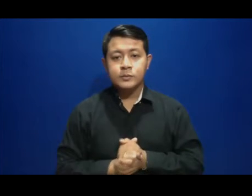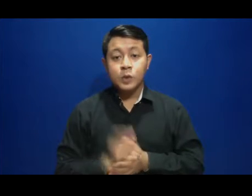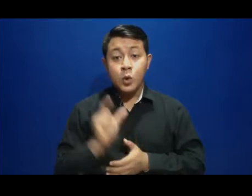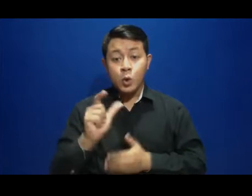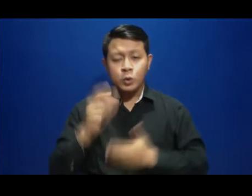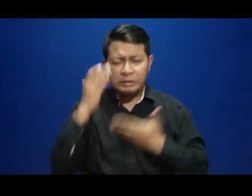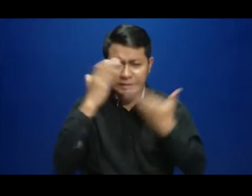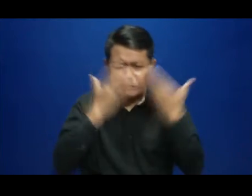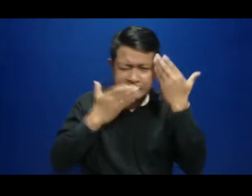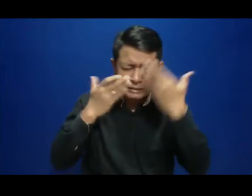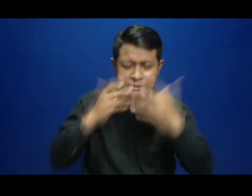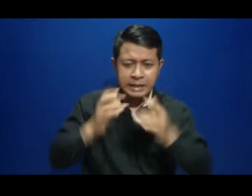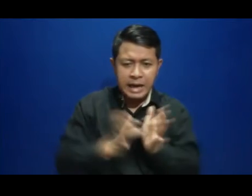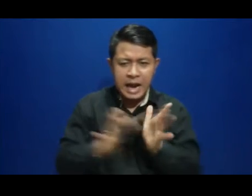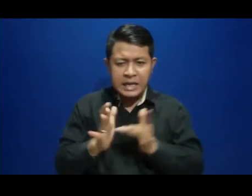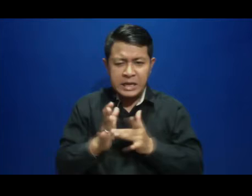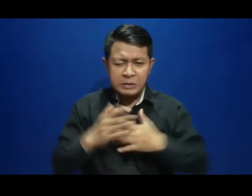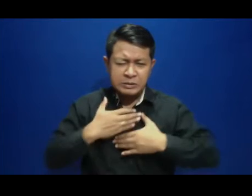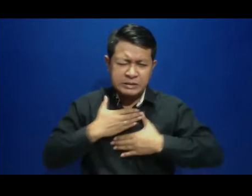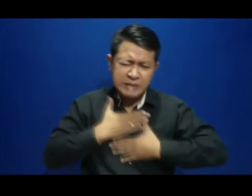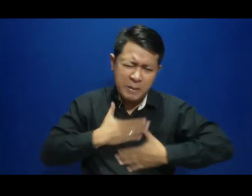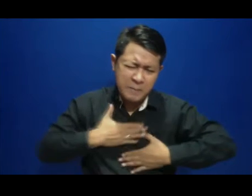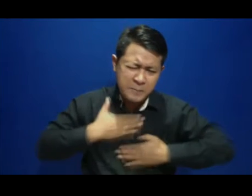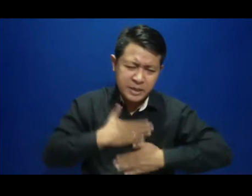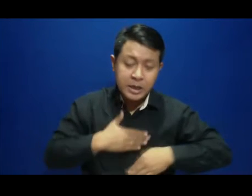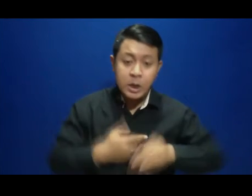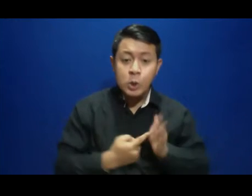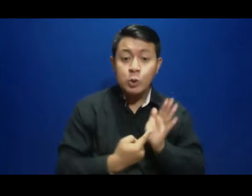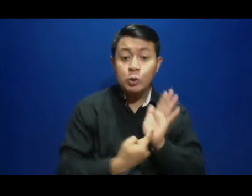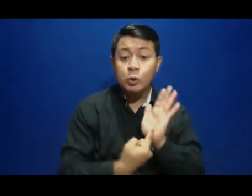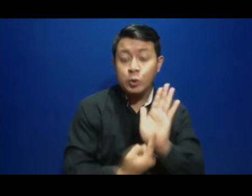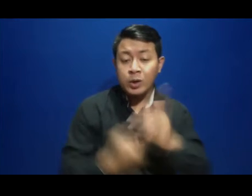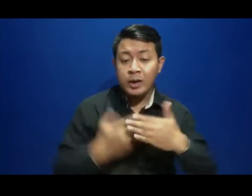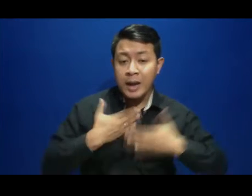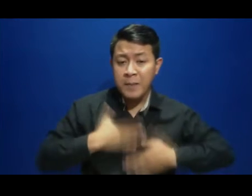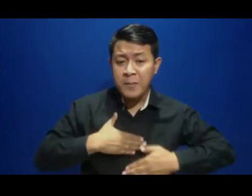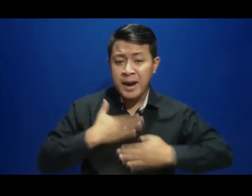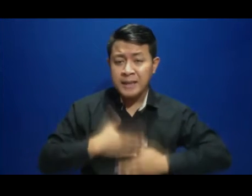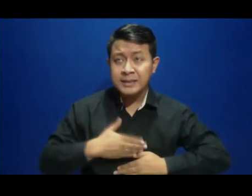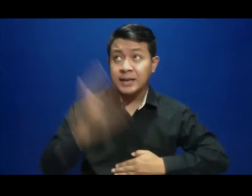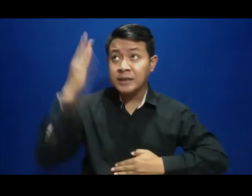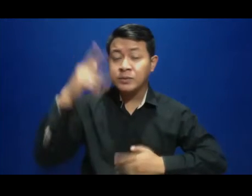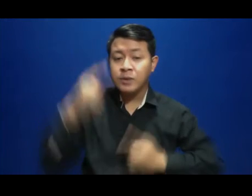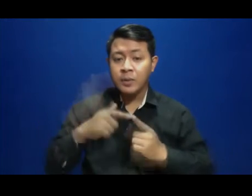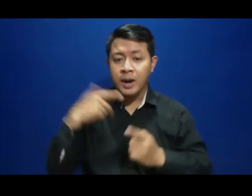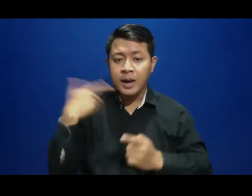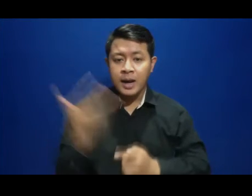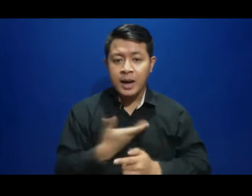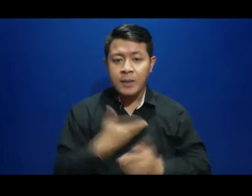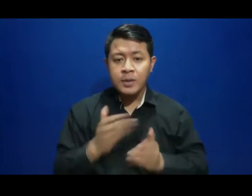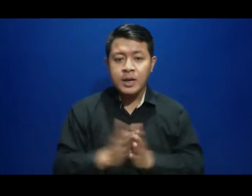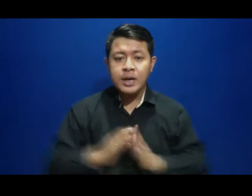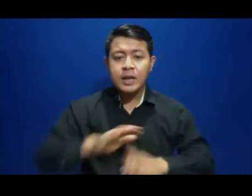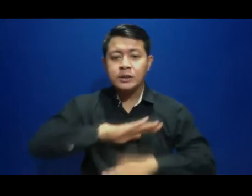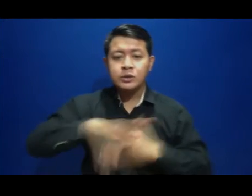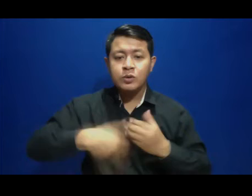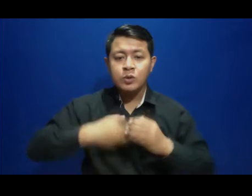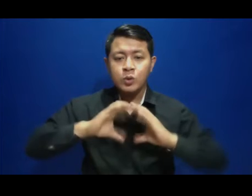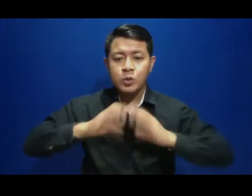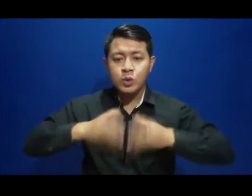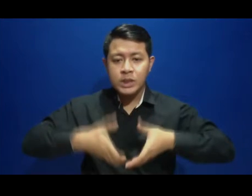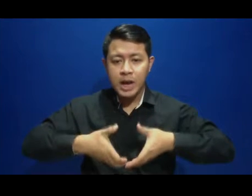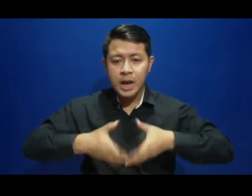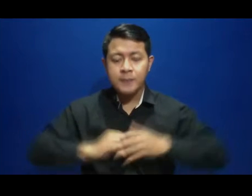Demi sengsara Yesus yang pedih, tunjukkanlah belas kasih-Mu kepada kami dan seluruh dunia.